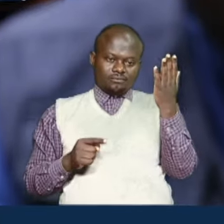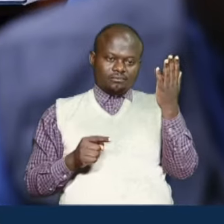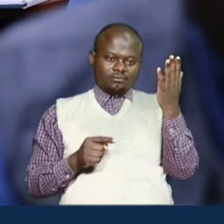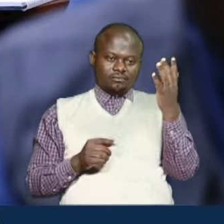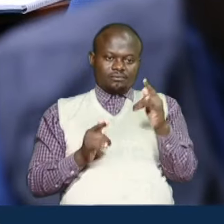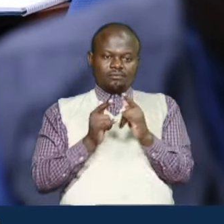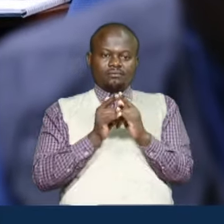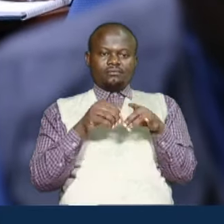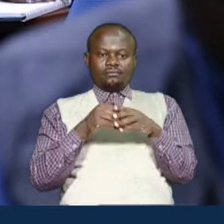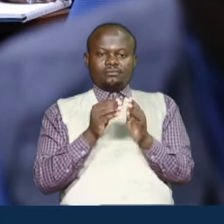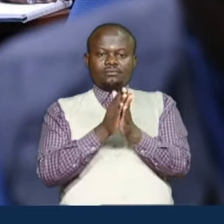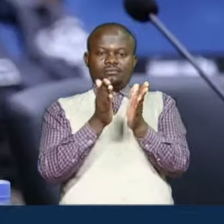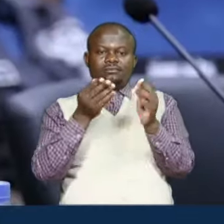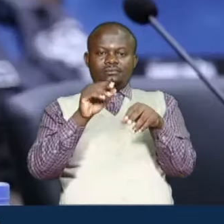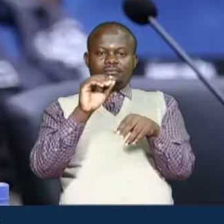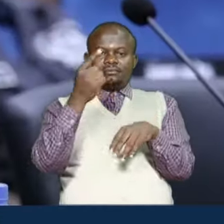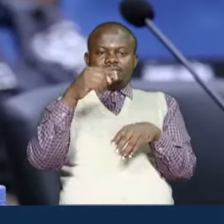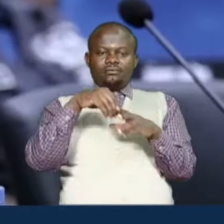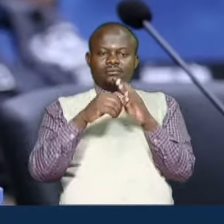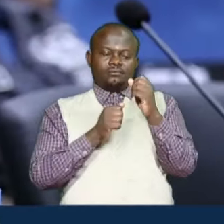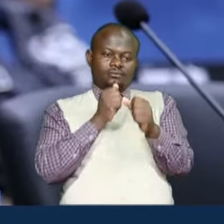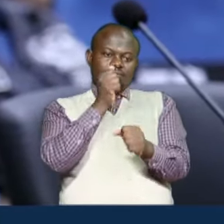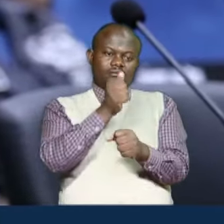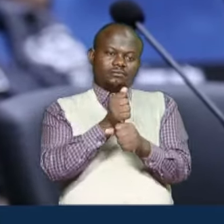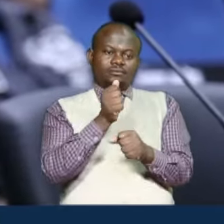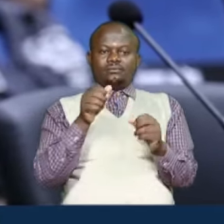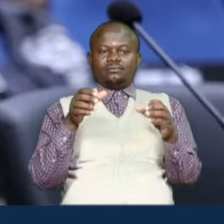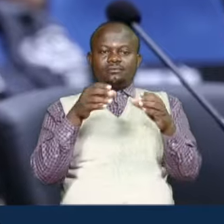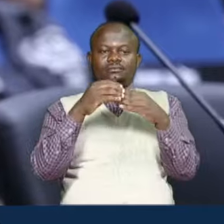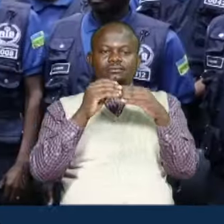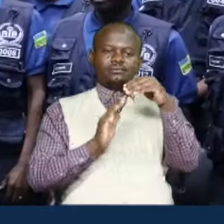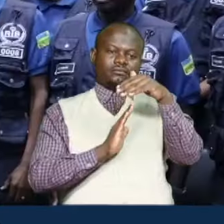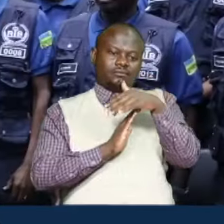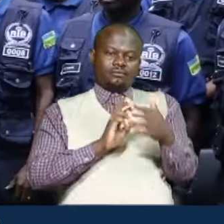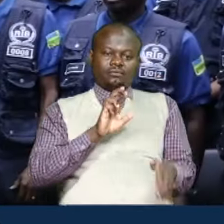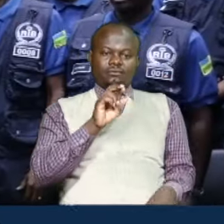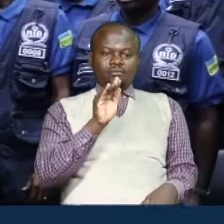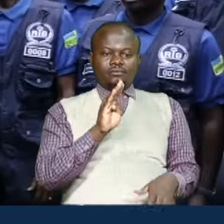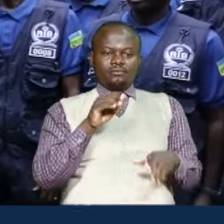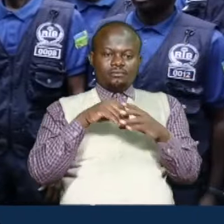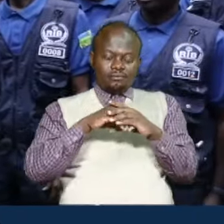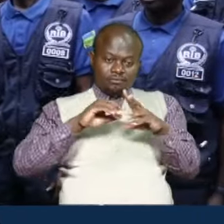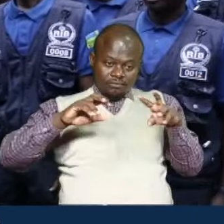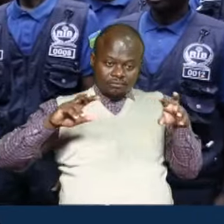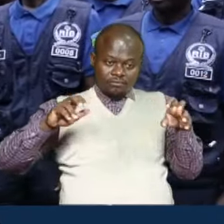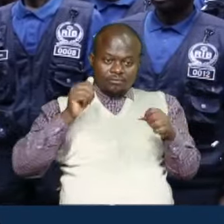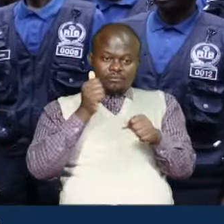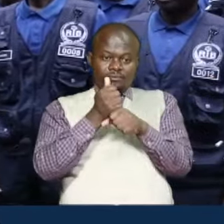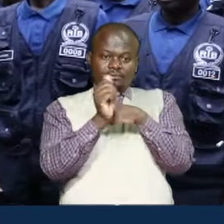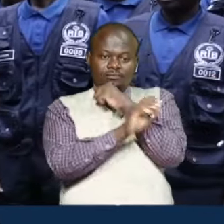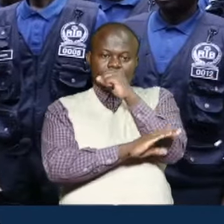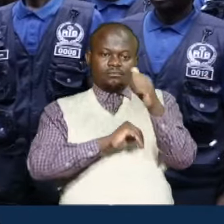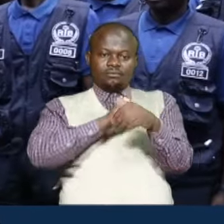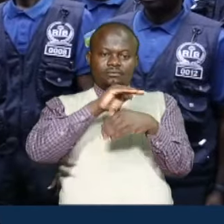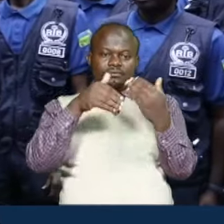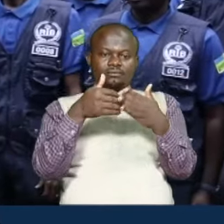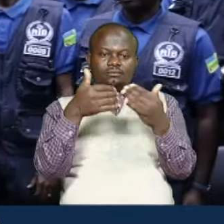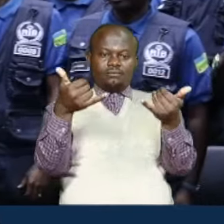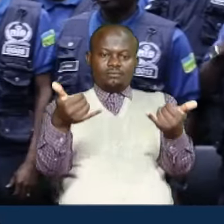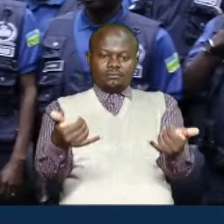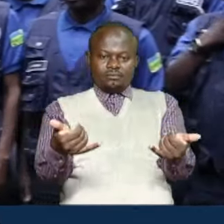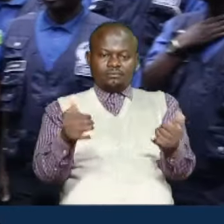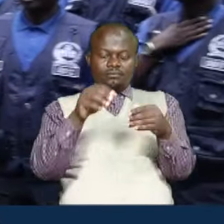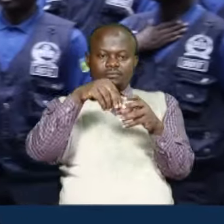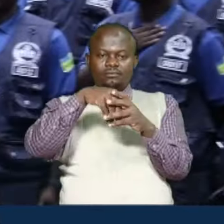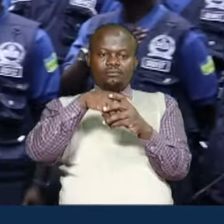nama rusange iba rimwe mu mwaka, aho ihuza abayobozi bakuru ba RIB n'abagenzacyaha bakorera mu gihugu hose. Kuri inshuro yari